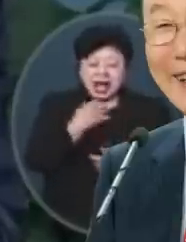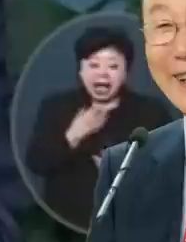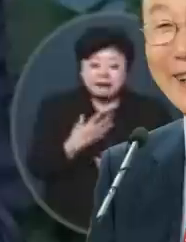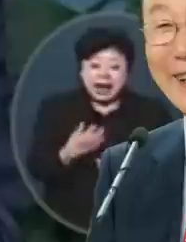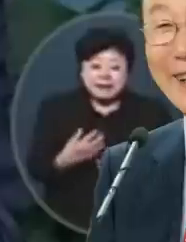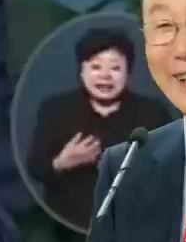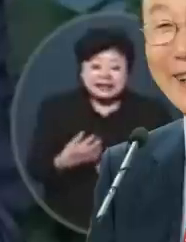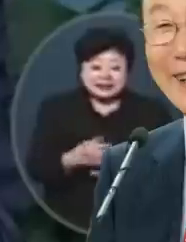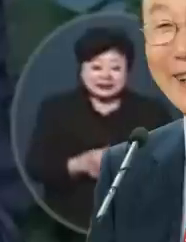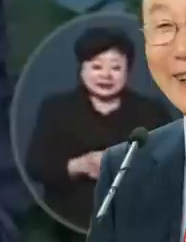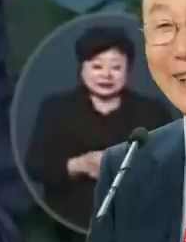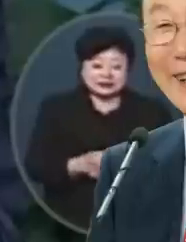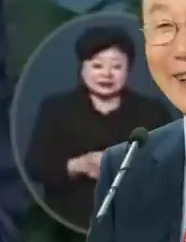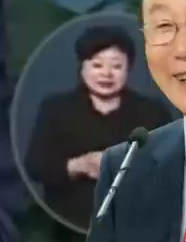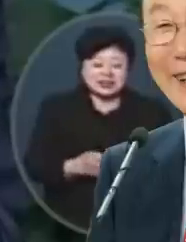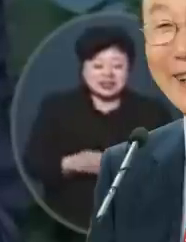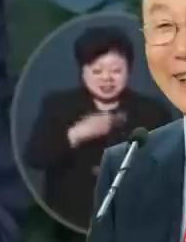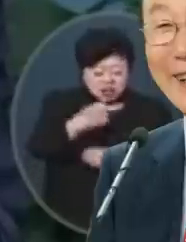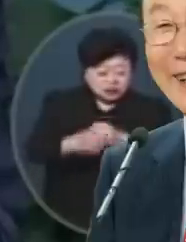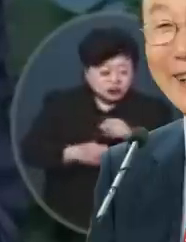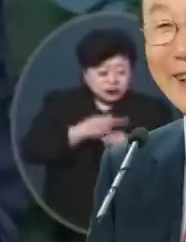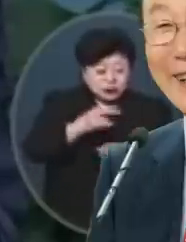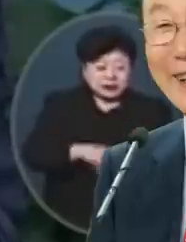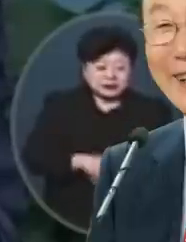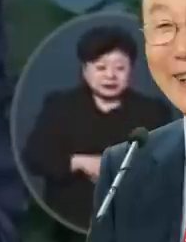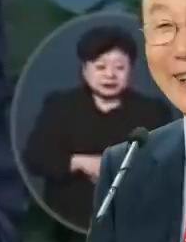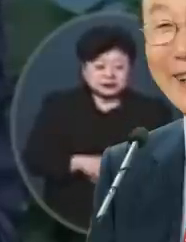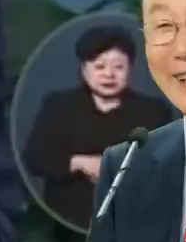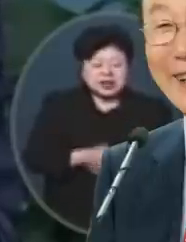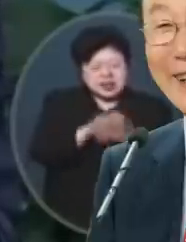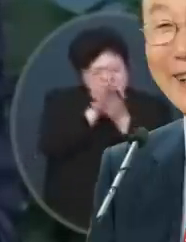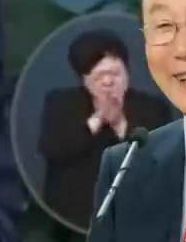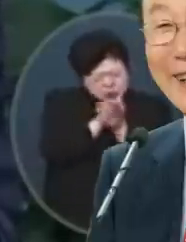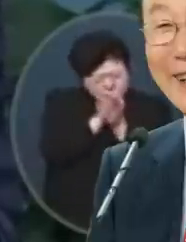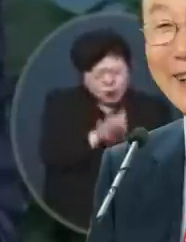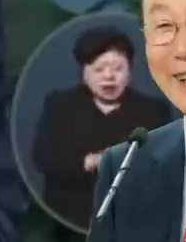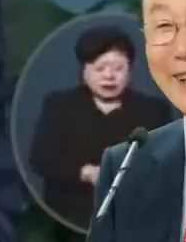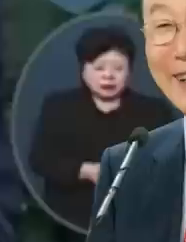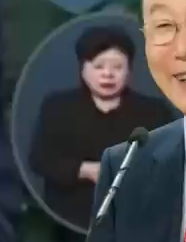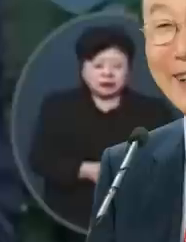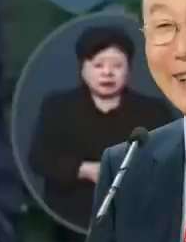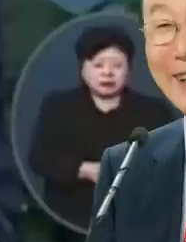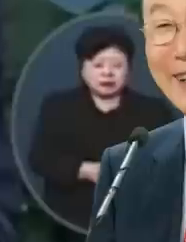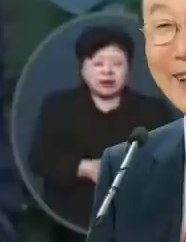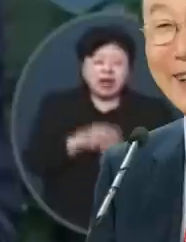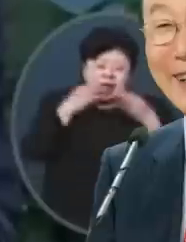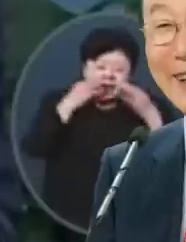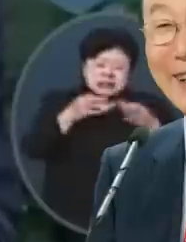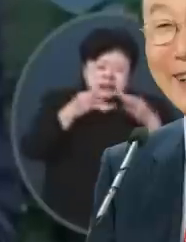아브라함이 열두 해를 그렇게 기도하고 애를 썼지만은